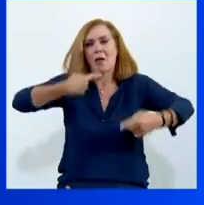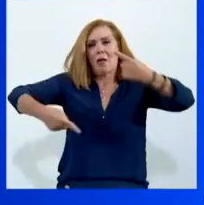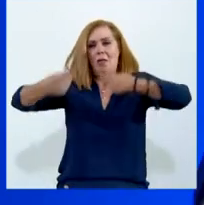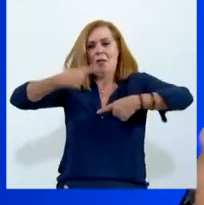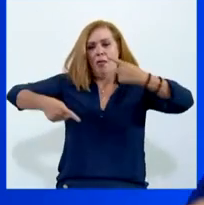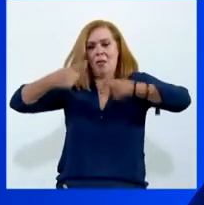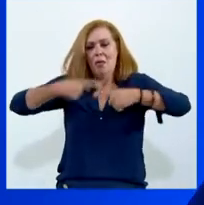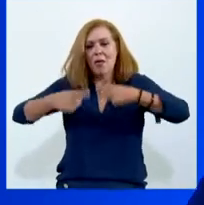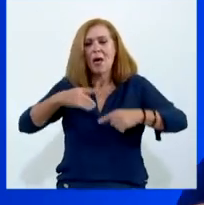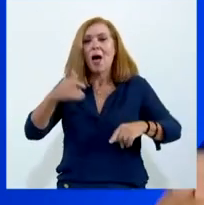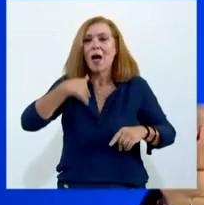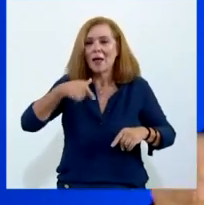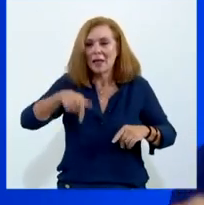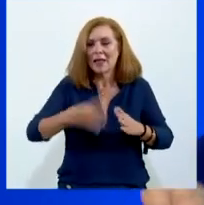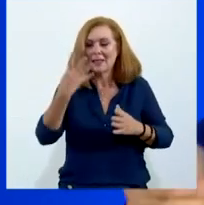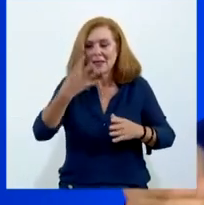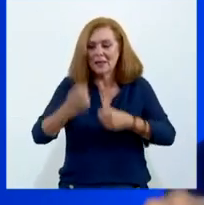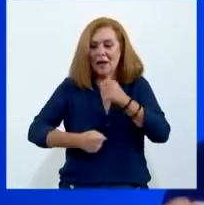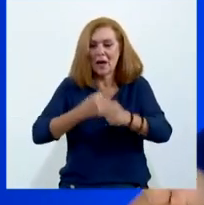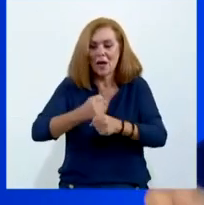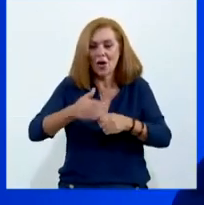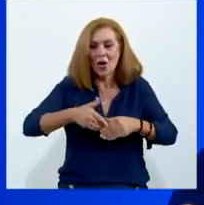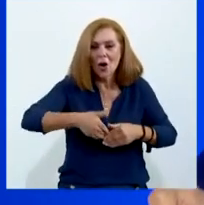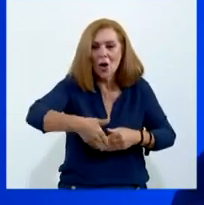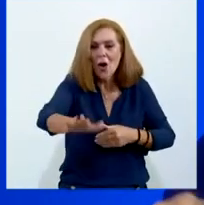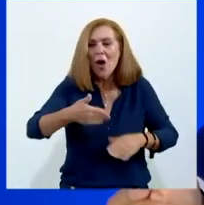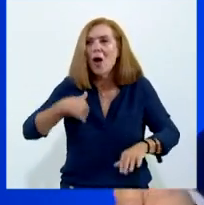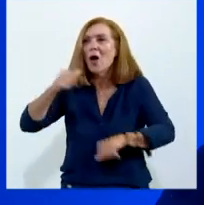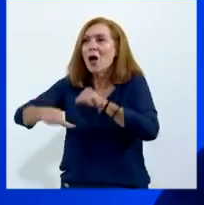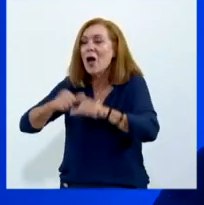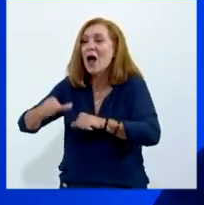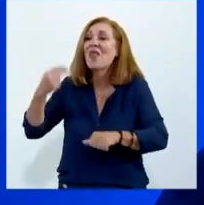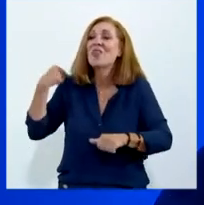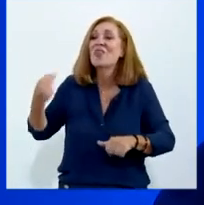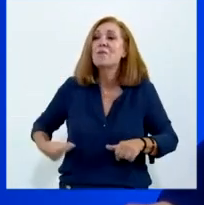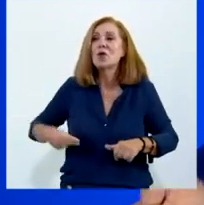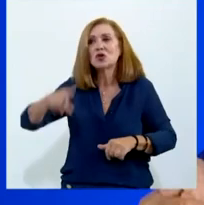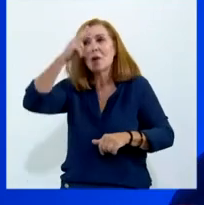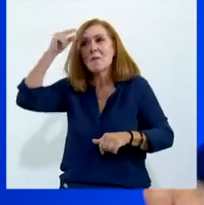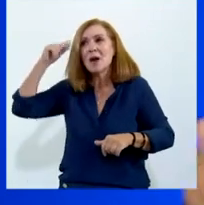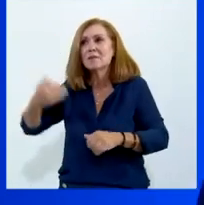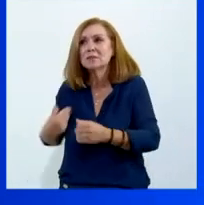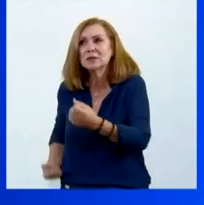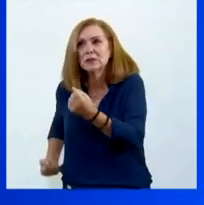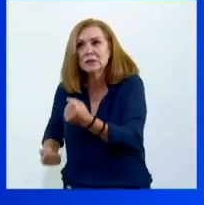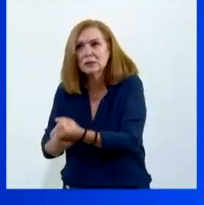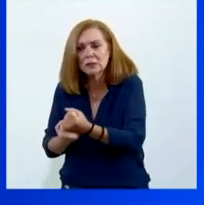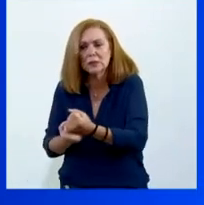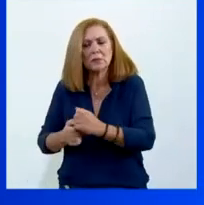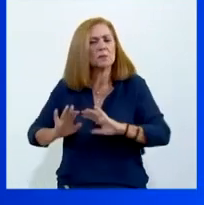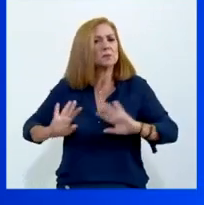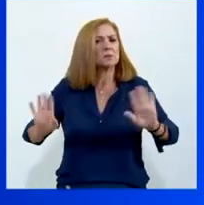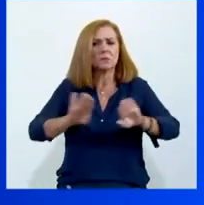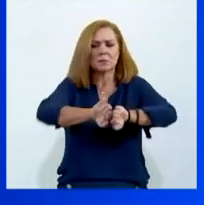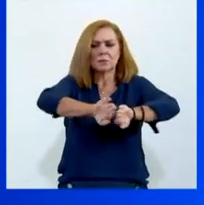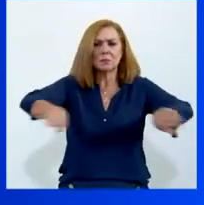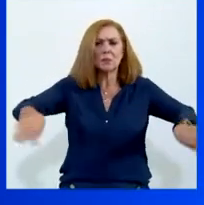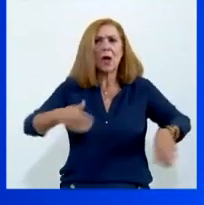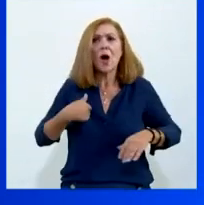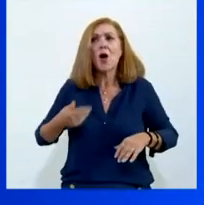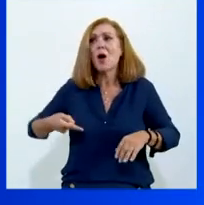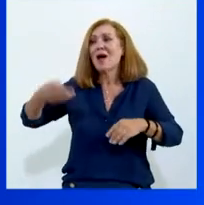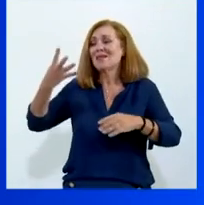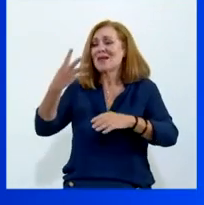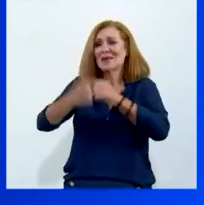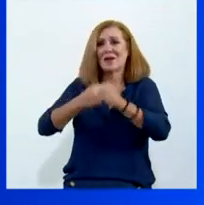προχωρήσουμε και αυτή την τετραετία τις μεγάλες αλλαγές ενίσχυσης του Δημοσίου Πανεπιστημίου, τις οποίες έχουμε δρομολογήσει από την προηγούμενη τετραετία και